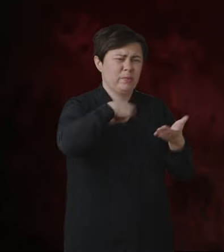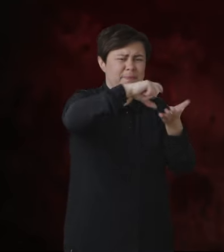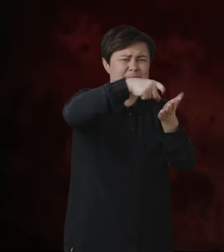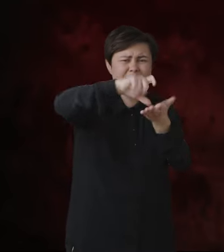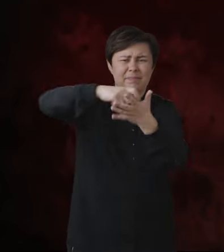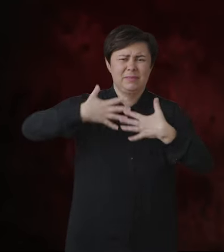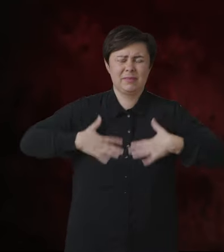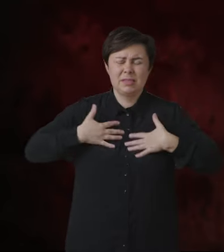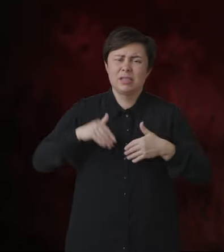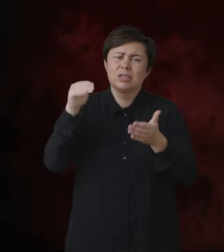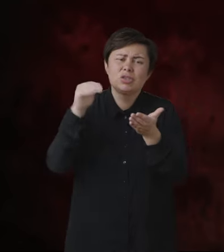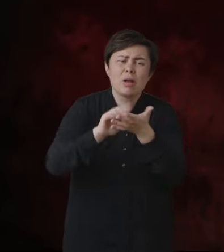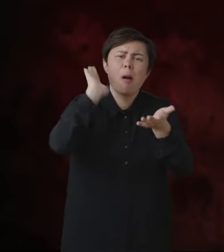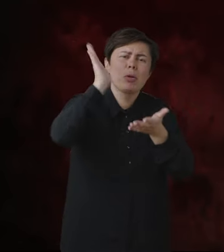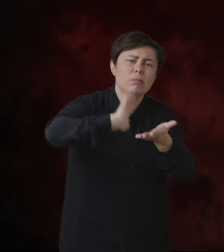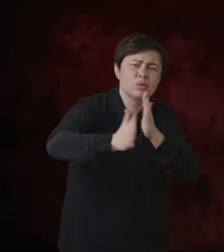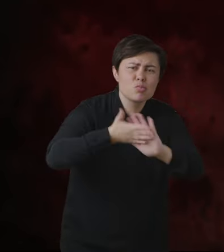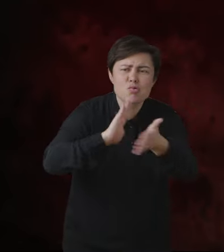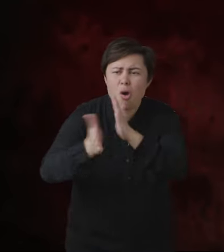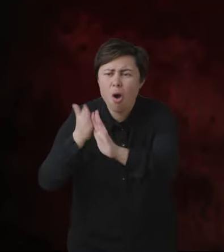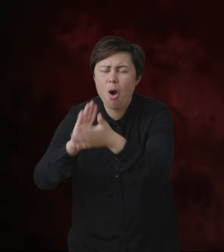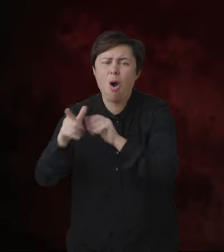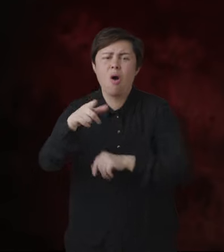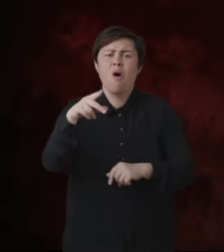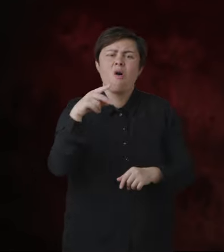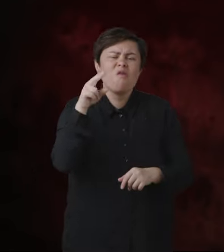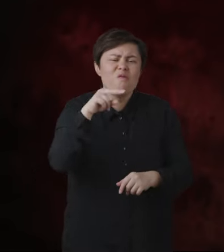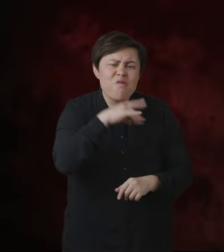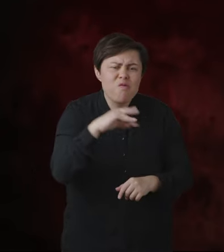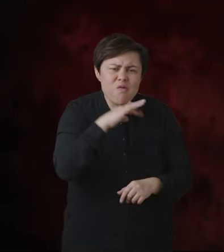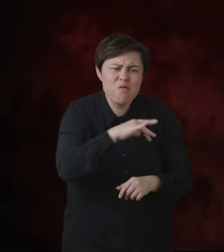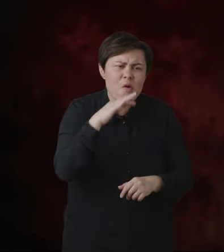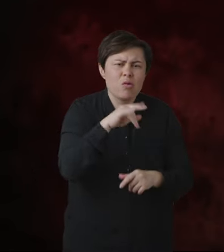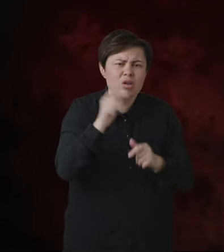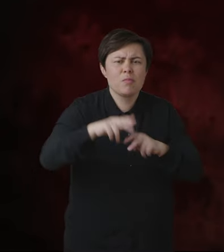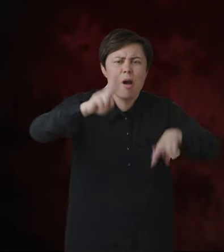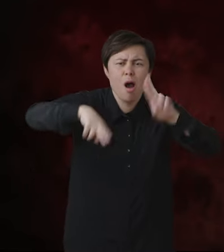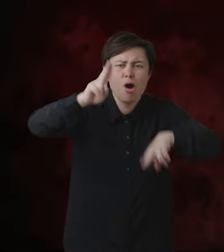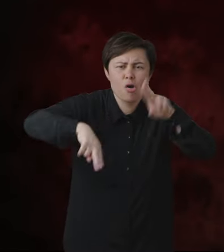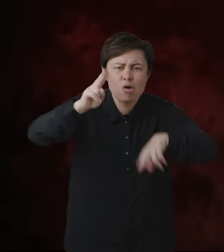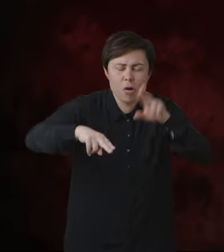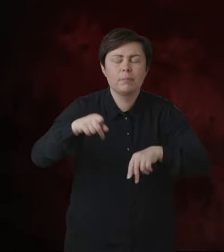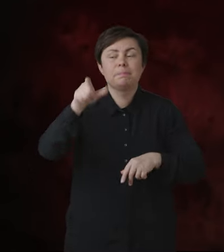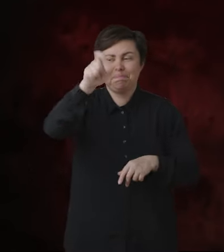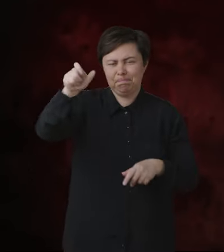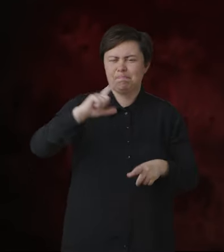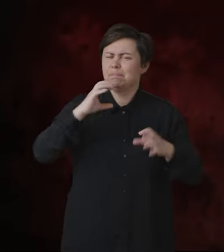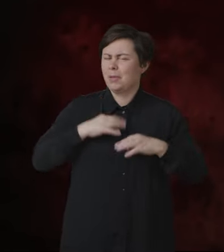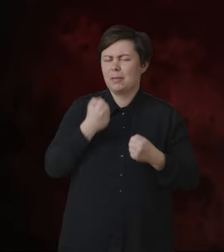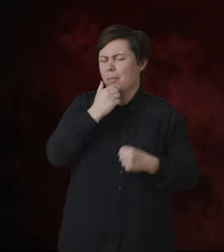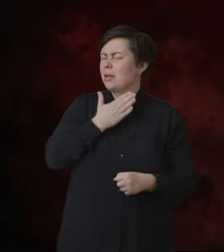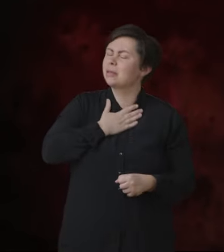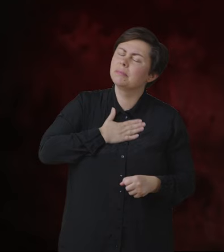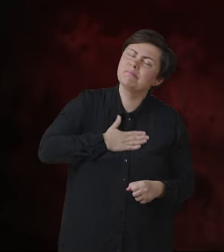kabin, że trzeba iść i sprzątać, że tej wody trzeba dużo nagrzać. No, ale były bardzo sympatyczne,